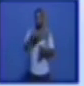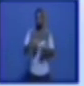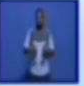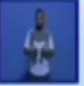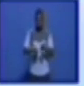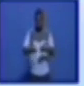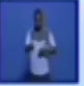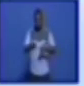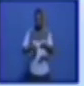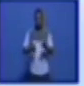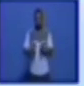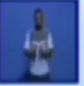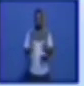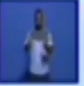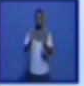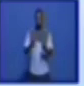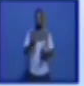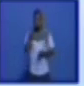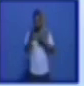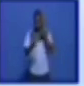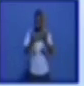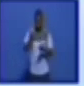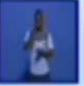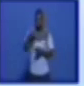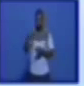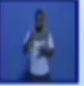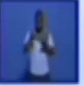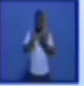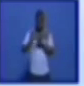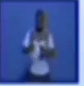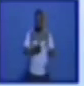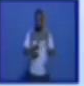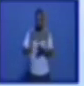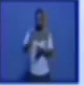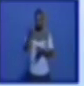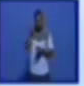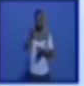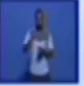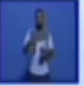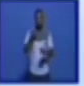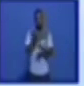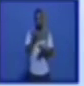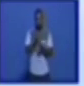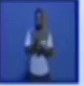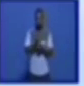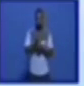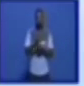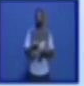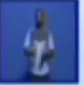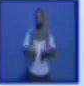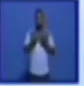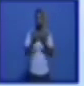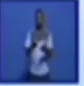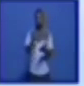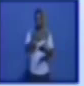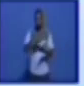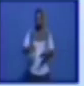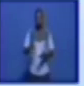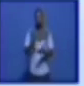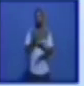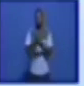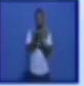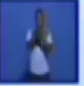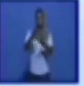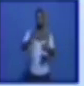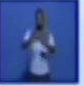BADEA, en visite au Burkina Faso, a pu se faire une idée des réalisations effectuées grâce à son institution. En effectuant